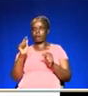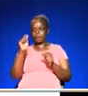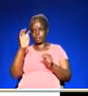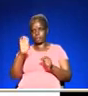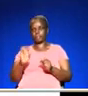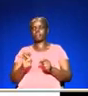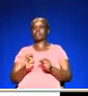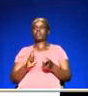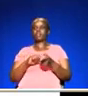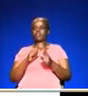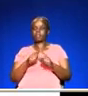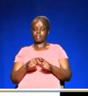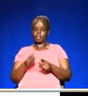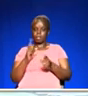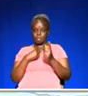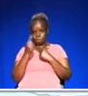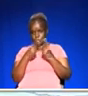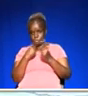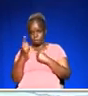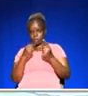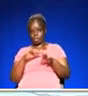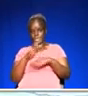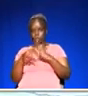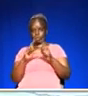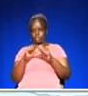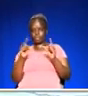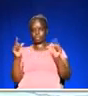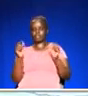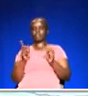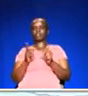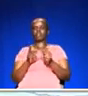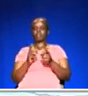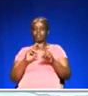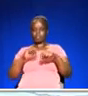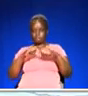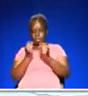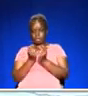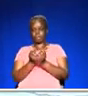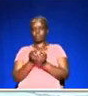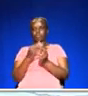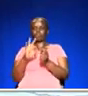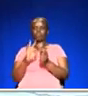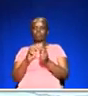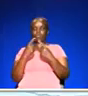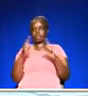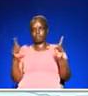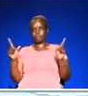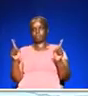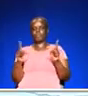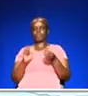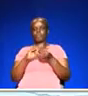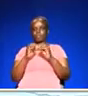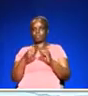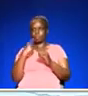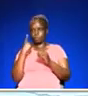Basi atakuwa ameongea sentensi. Kwa hivyo kuna vipashio vinne vya lugha. Cha kwanza